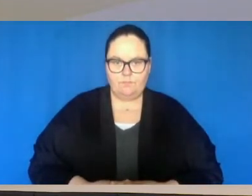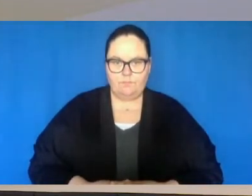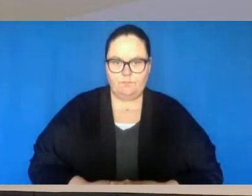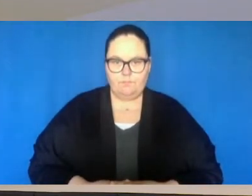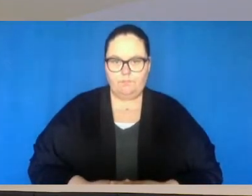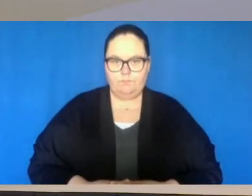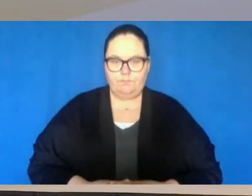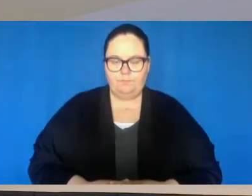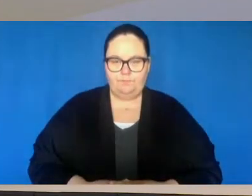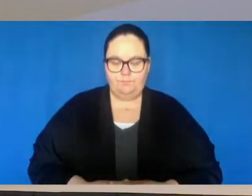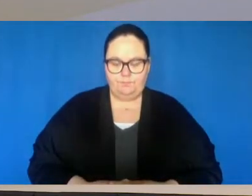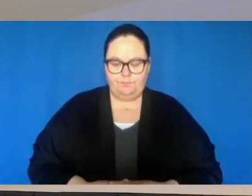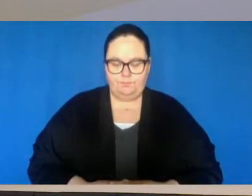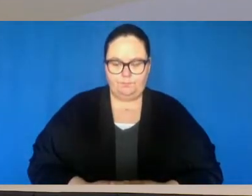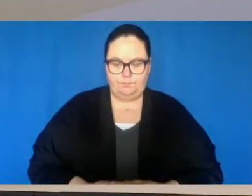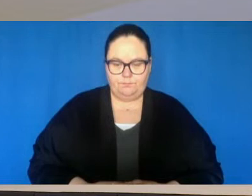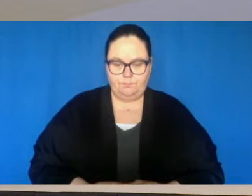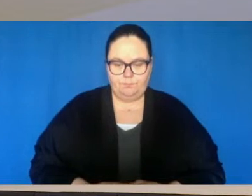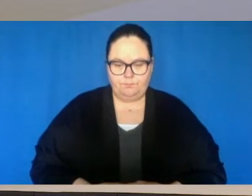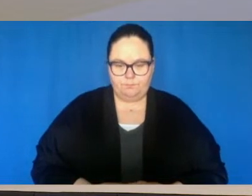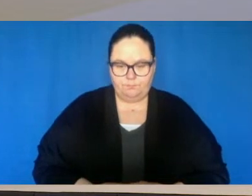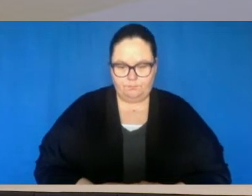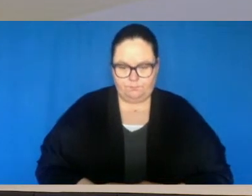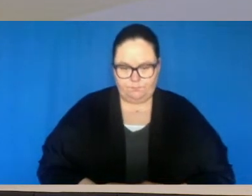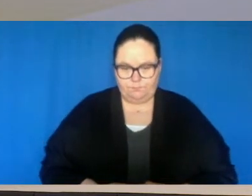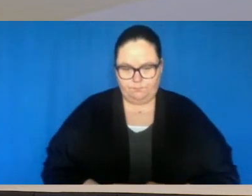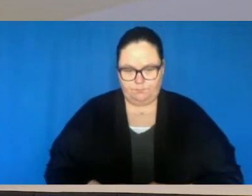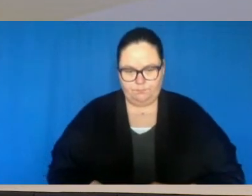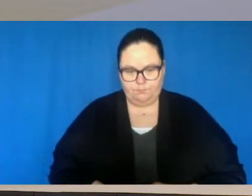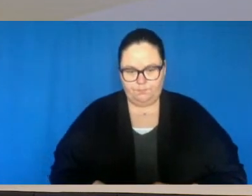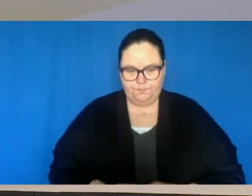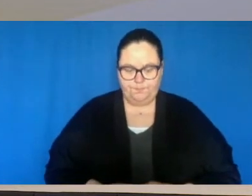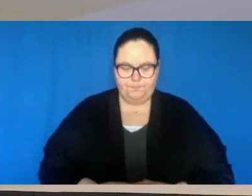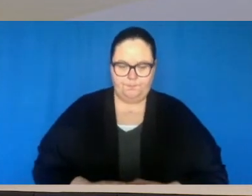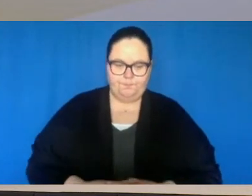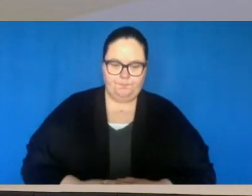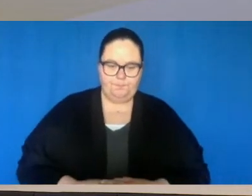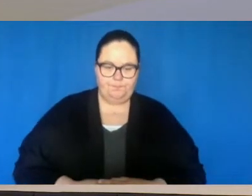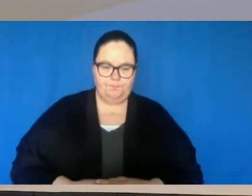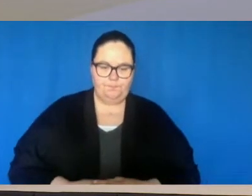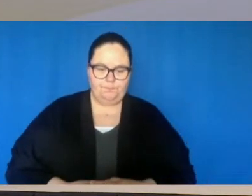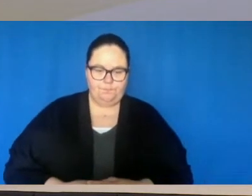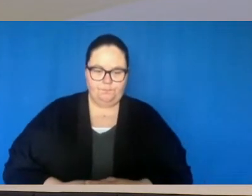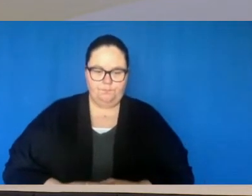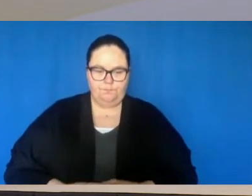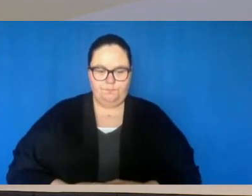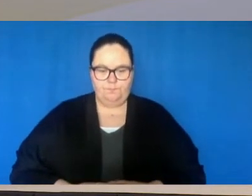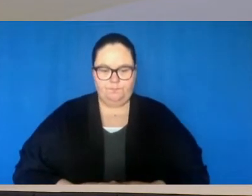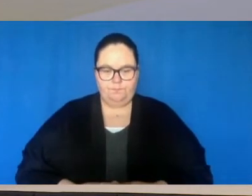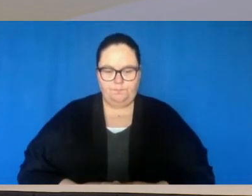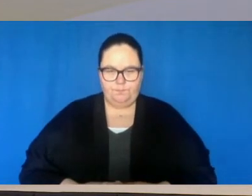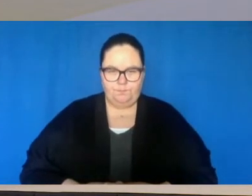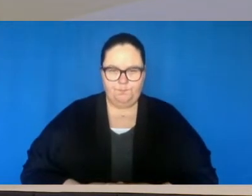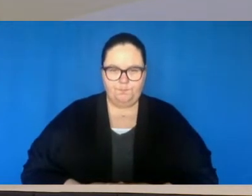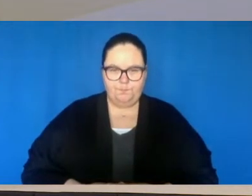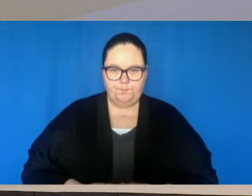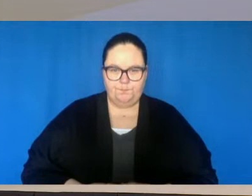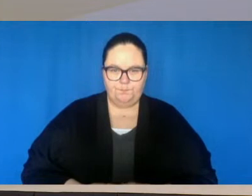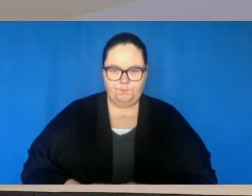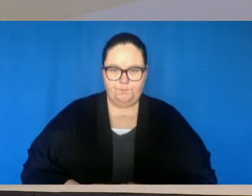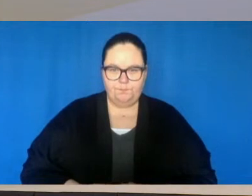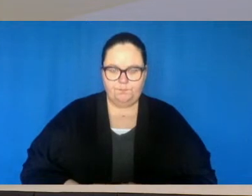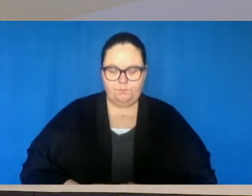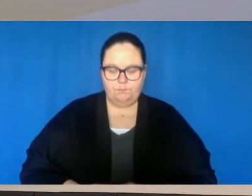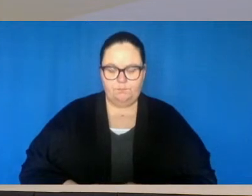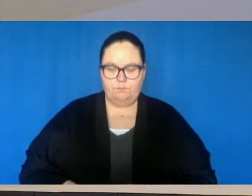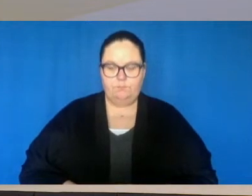mai. Vous avez dit, Dr. Morrison, qu'au mois de mai, vous espériez vacciner ou donner